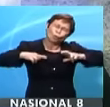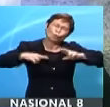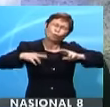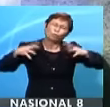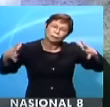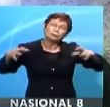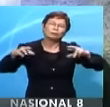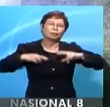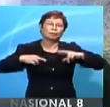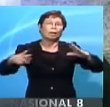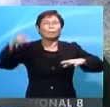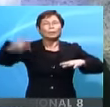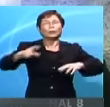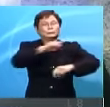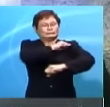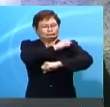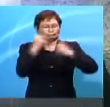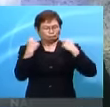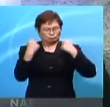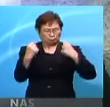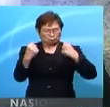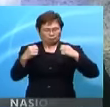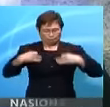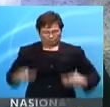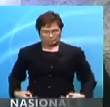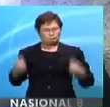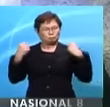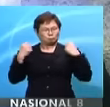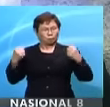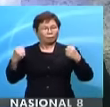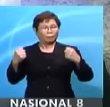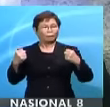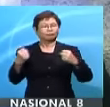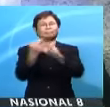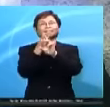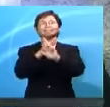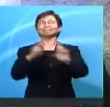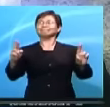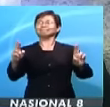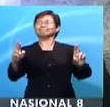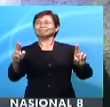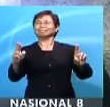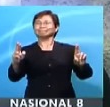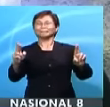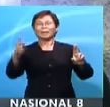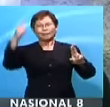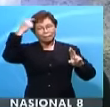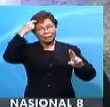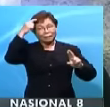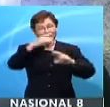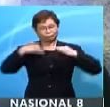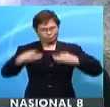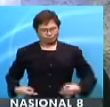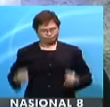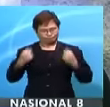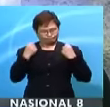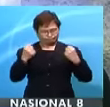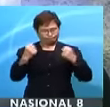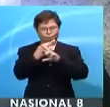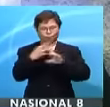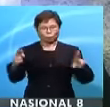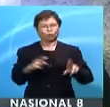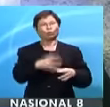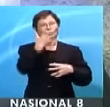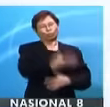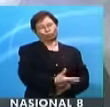apa? Perlukan tenaga dan juga fizikal mereka supaya lebih bersedia daripada sudut mental dan juga fizikal untuk berangkat